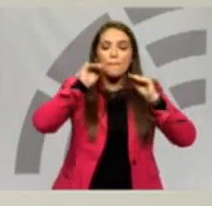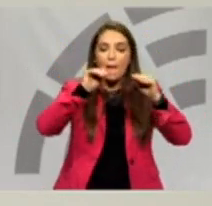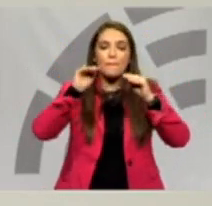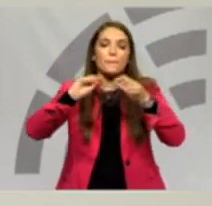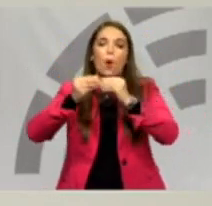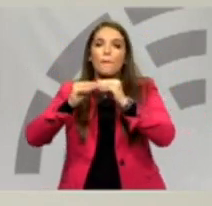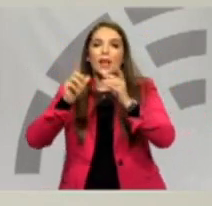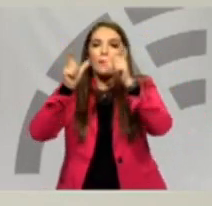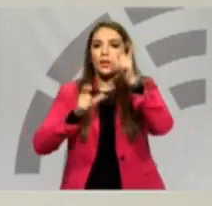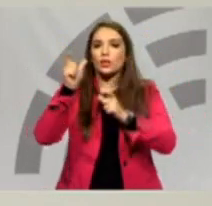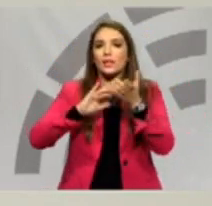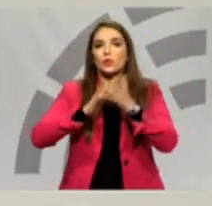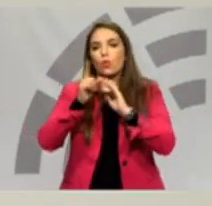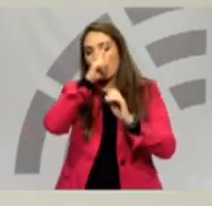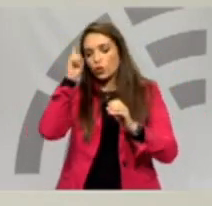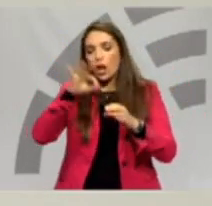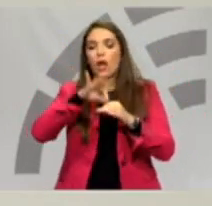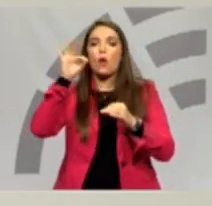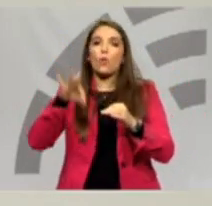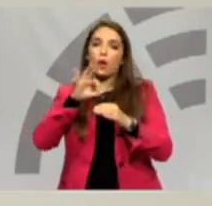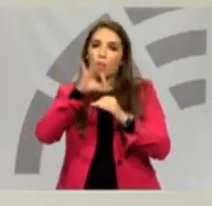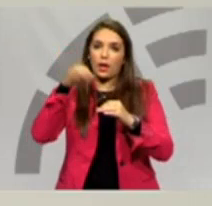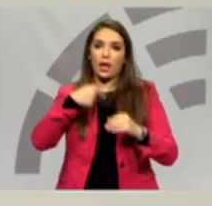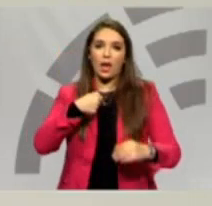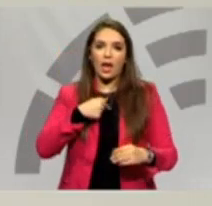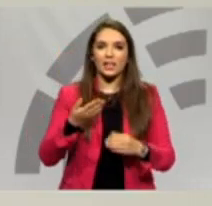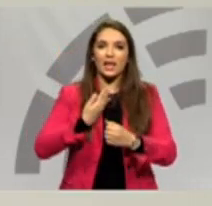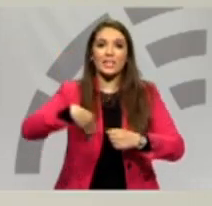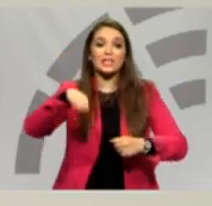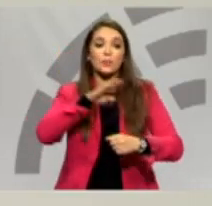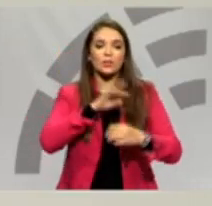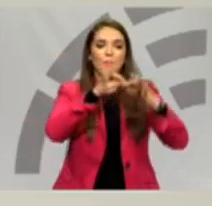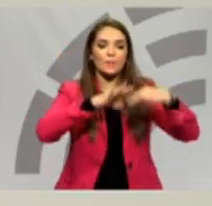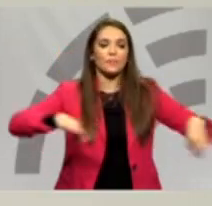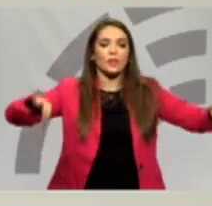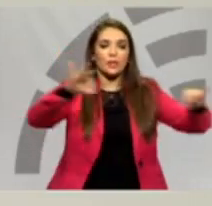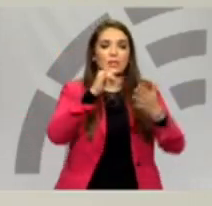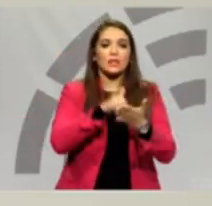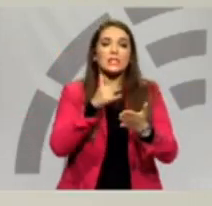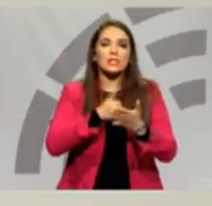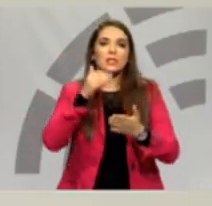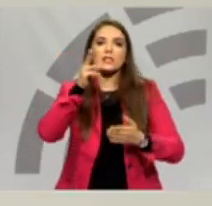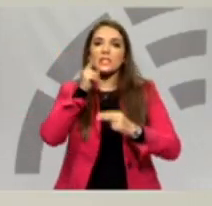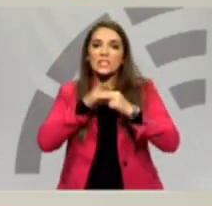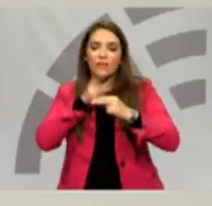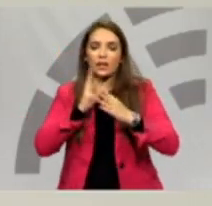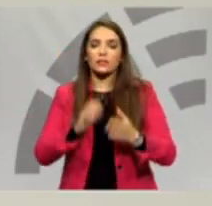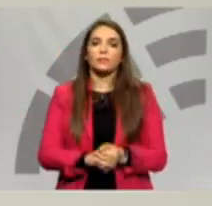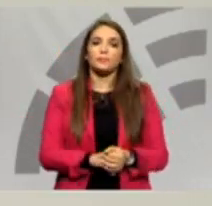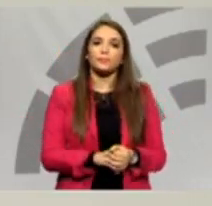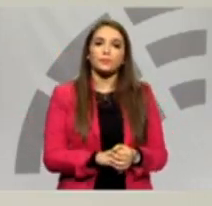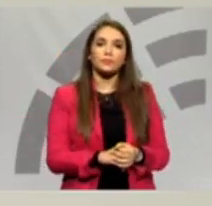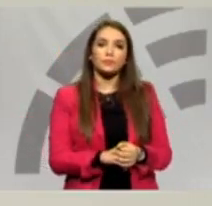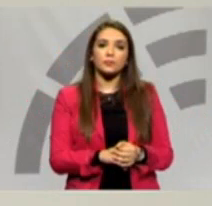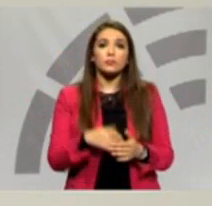على هذا بناكد اللي انا مترشح على كم المعتمدين ساقيه الزيت وباش نكون ان شاء الله نائب عن كل اهالي المعتمديه